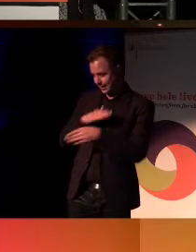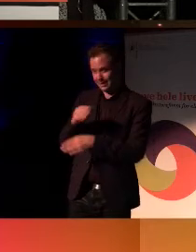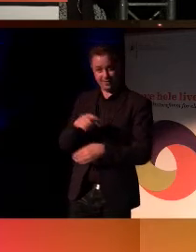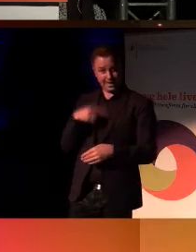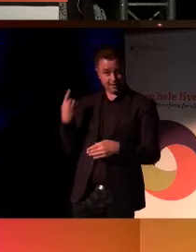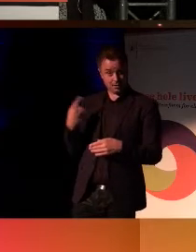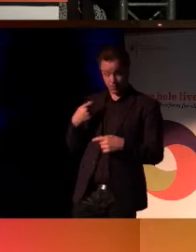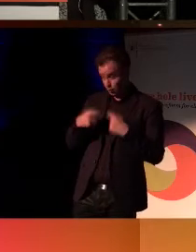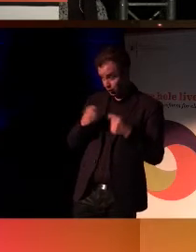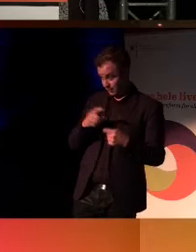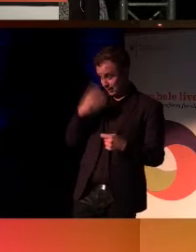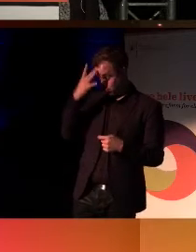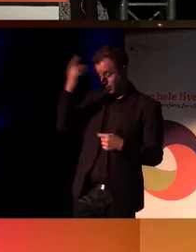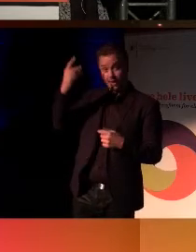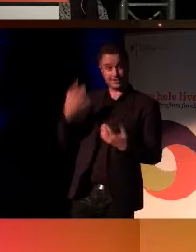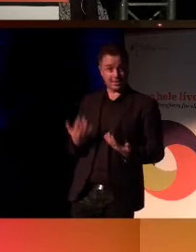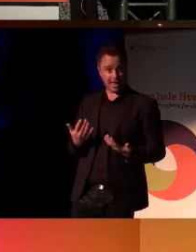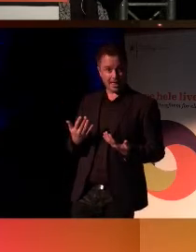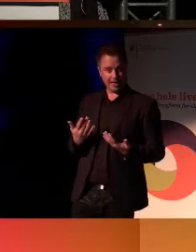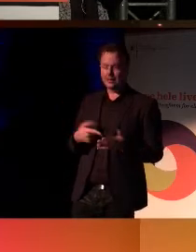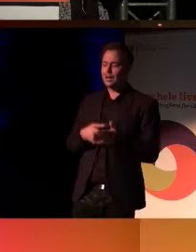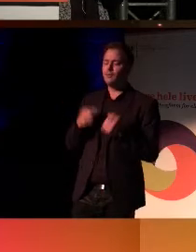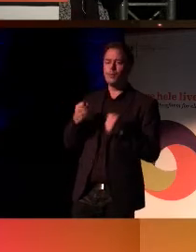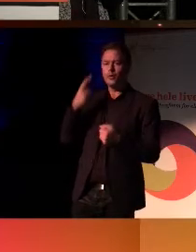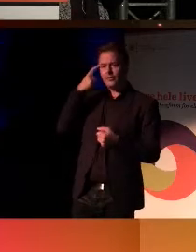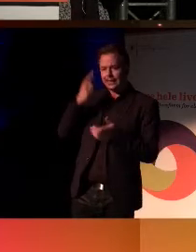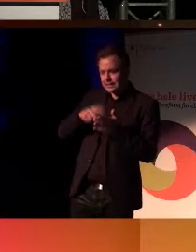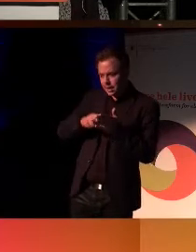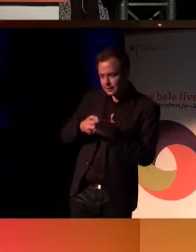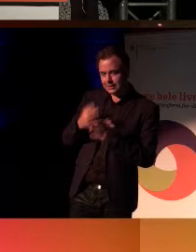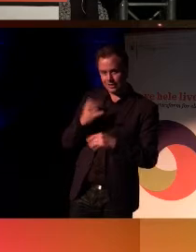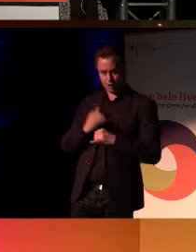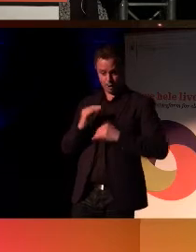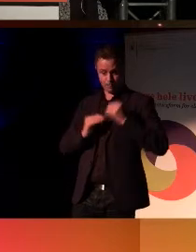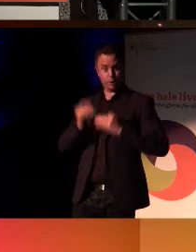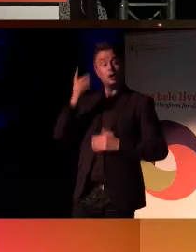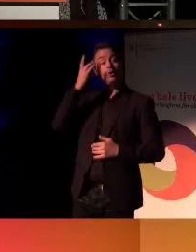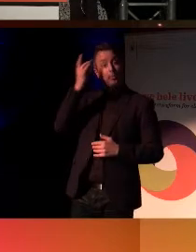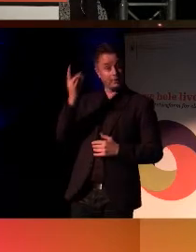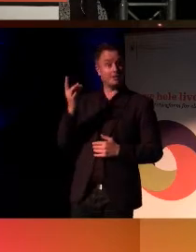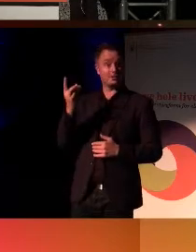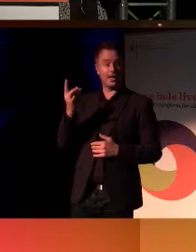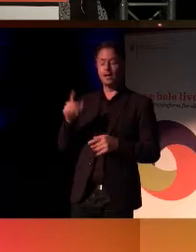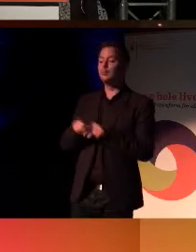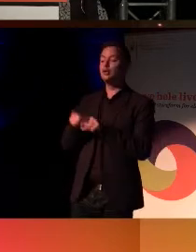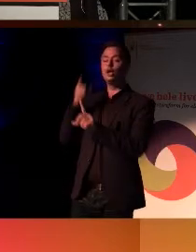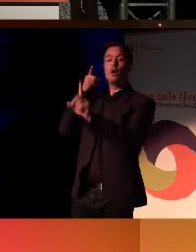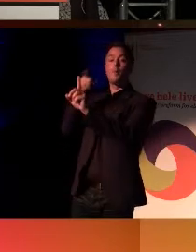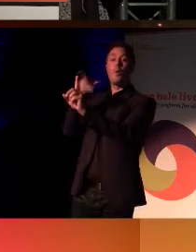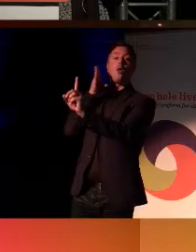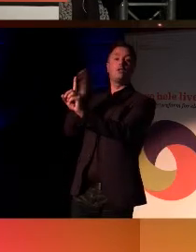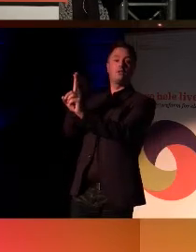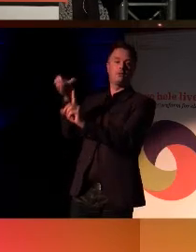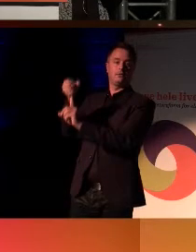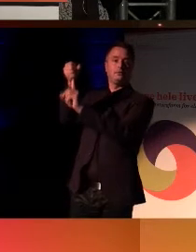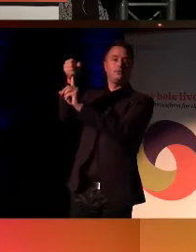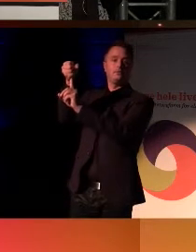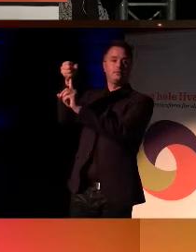gjør. Vi må være strategiske i kompetansebyggingen, sånn at vi når det målet vi skal.